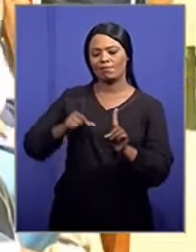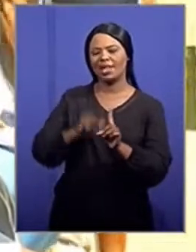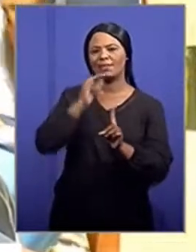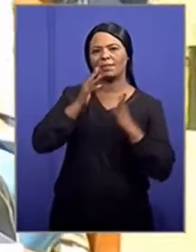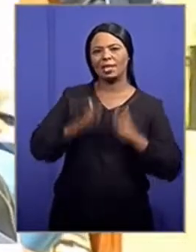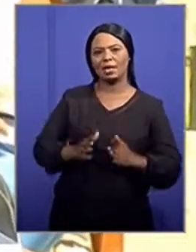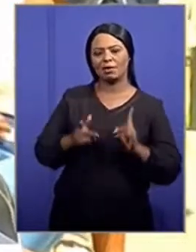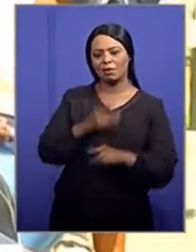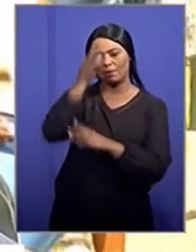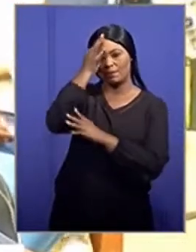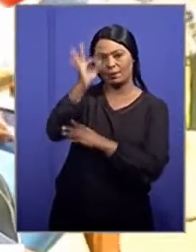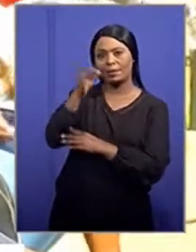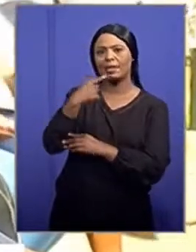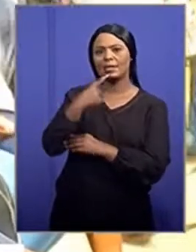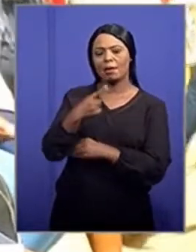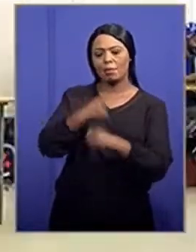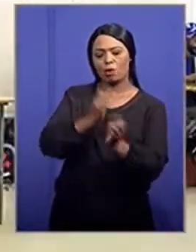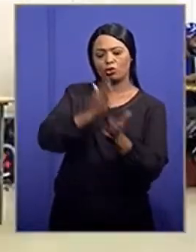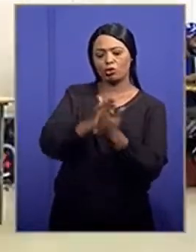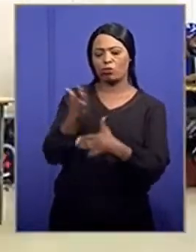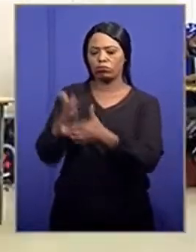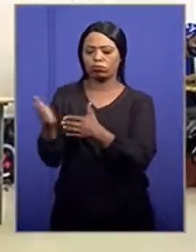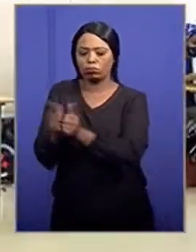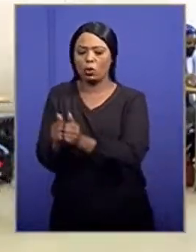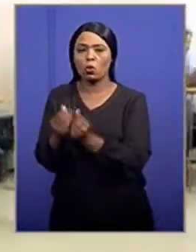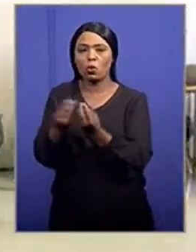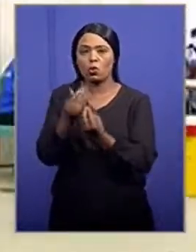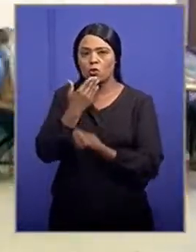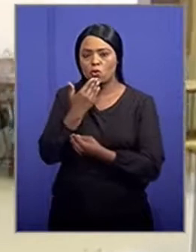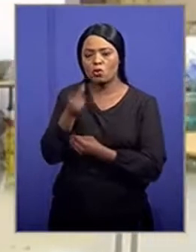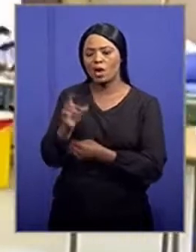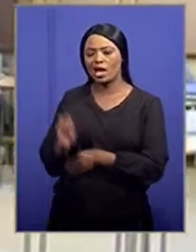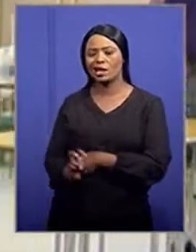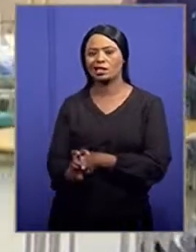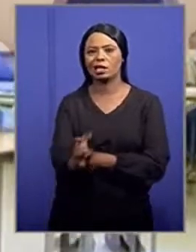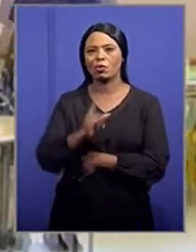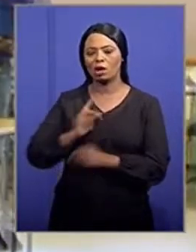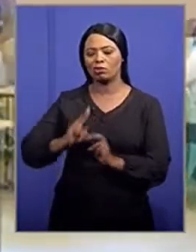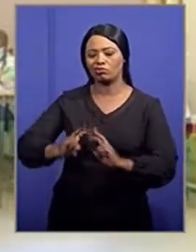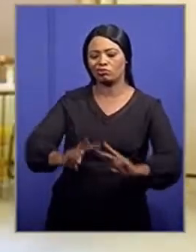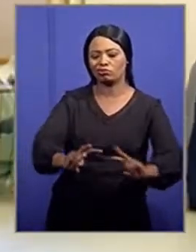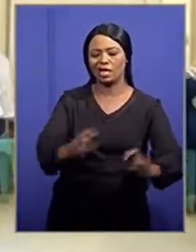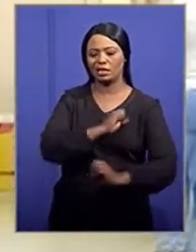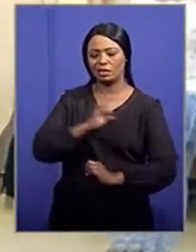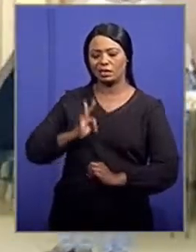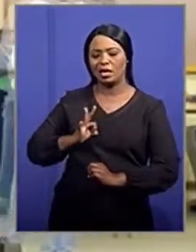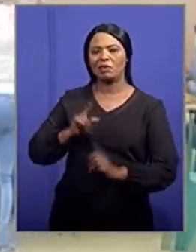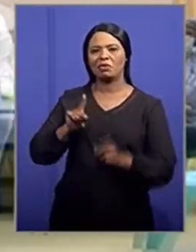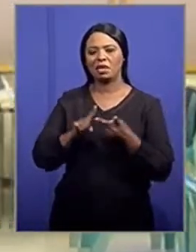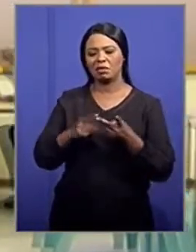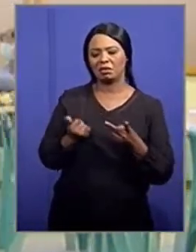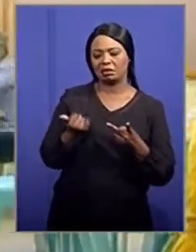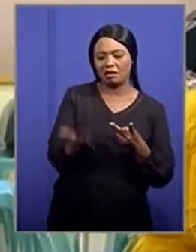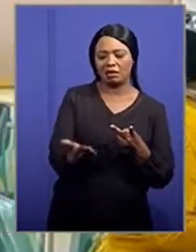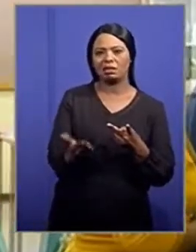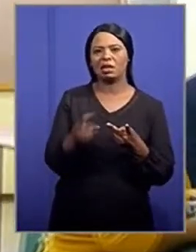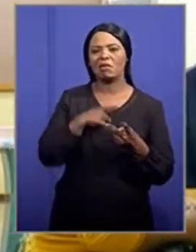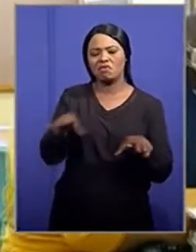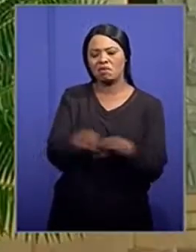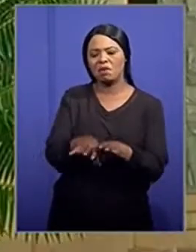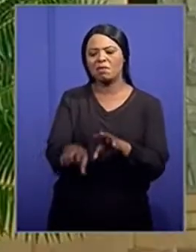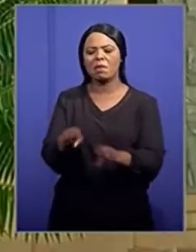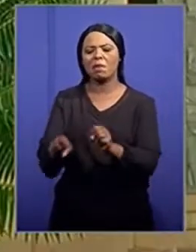o netefaditše gape gore ba tlo berekišana le lekala le SIU go dinyakišišo tša bona malebana le dithendara tša go tšholla ga